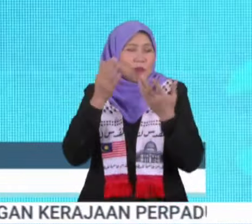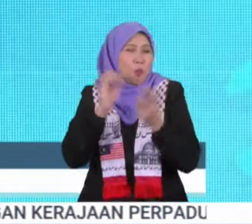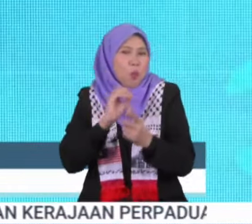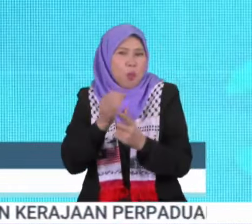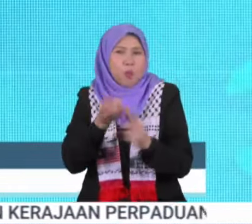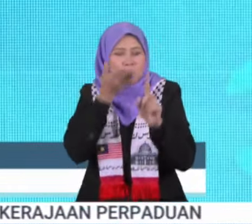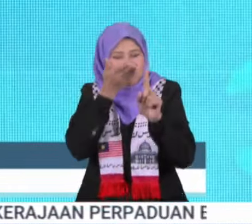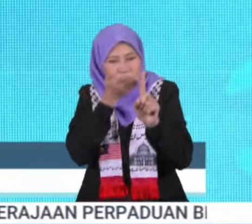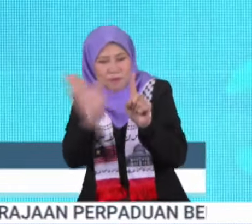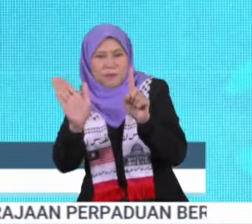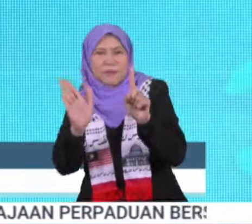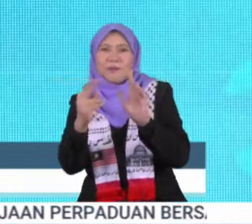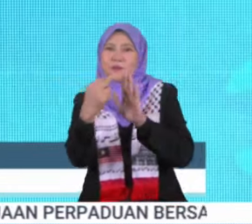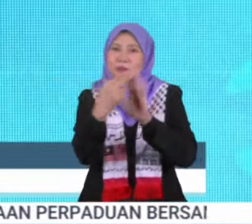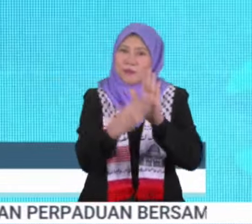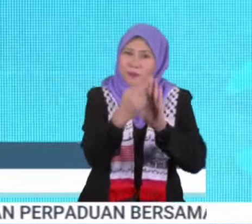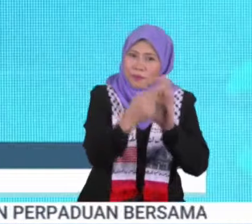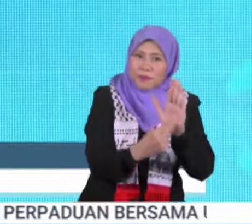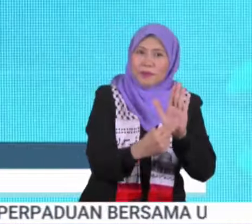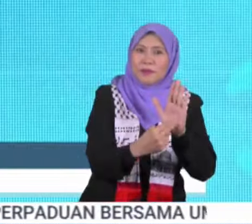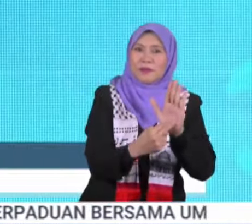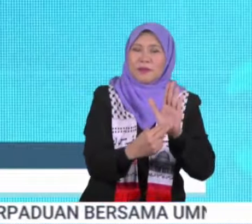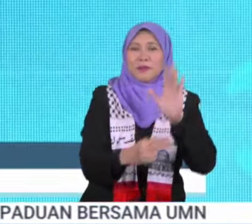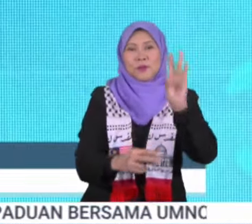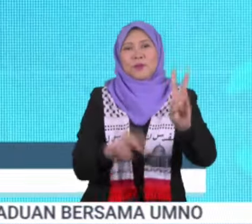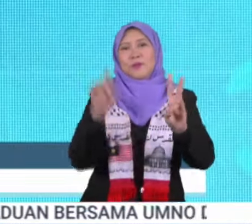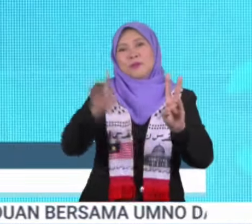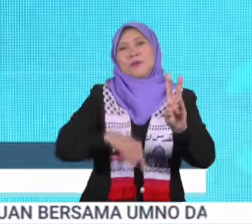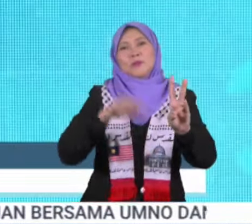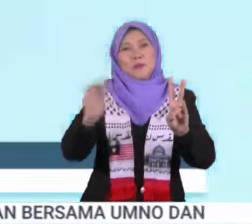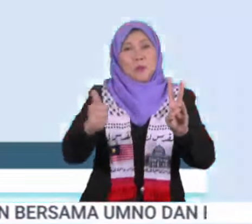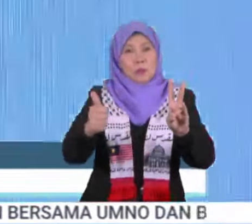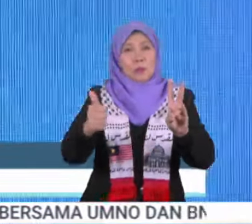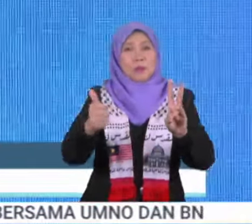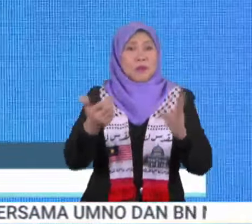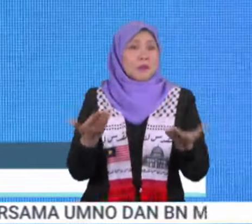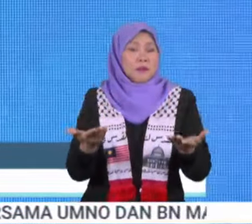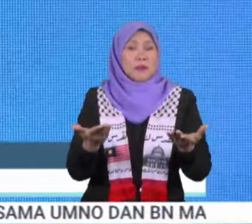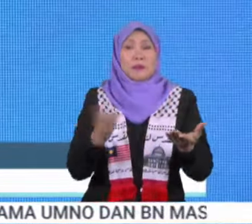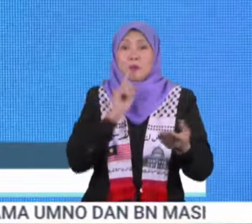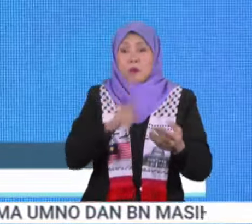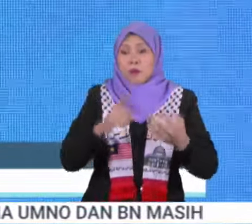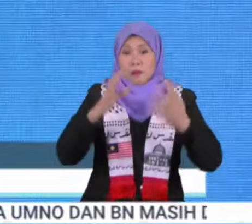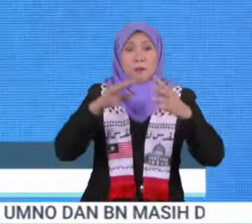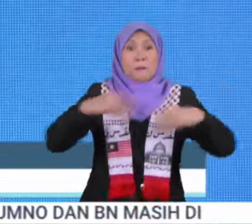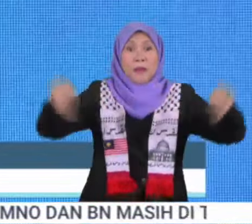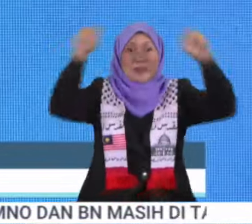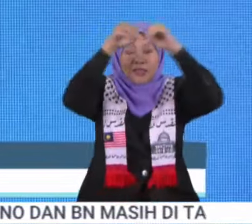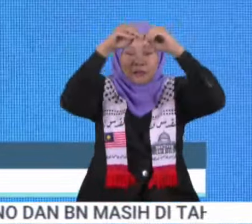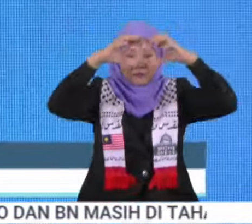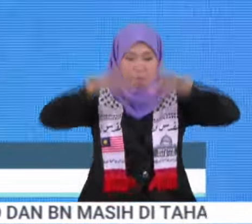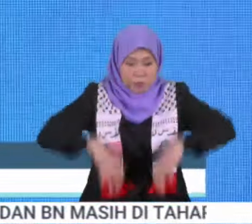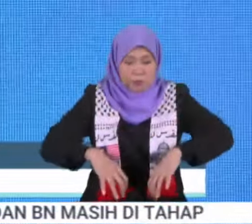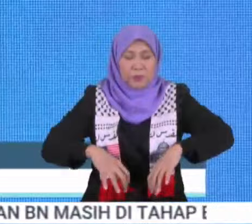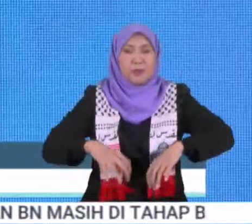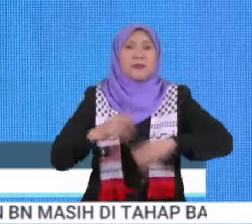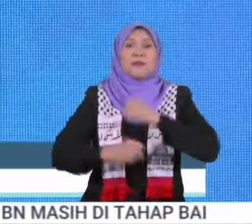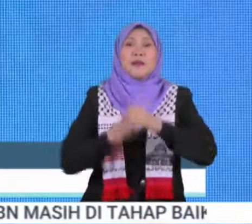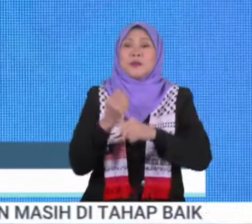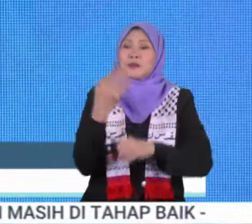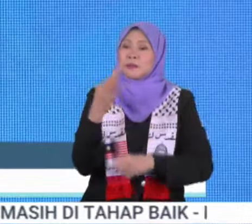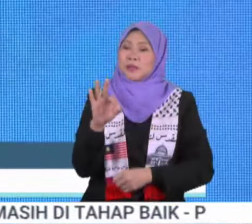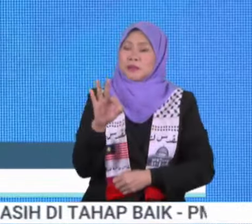pelanggaran peraturan katanya pada 7 Oktober. Kita tidak menerima. Pemusnahan masjid itu berlaku pada tahun